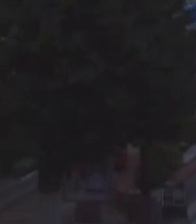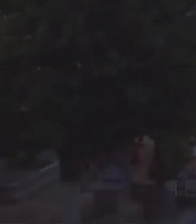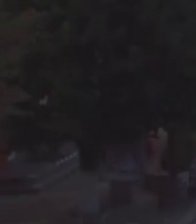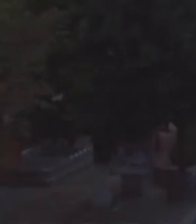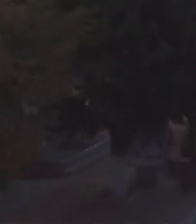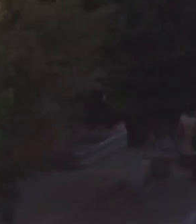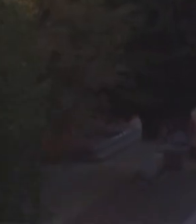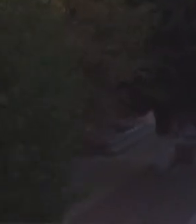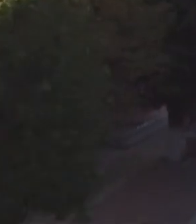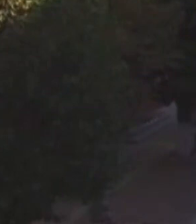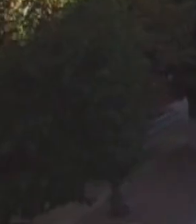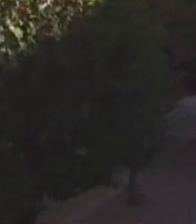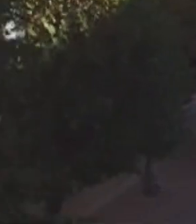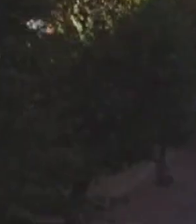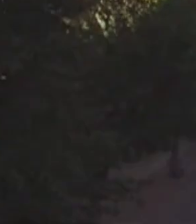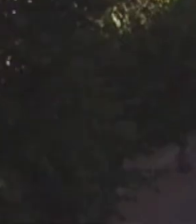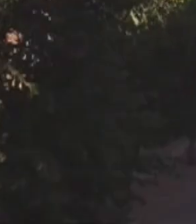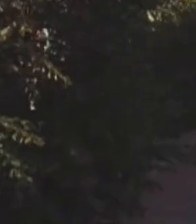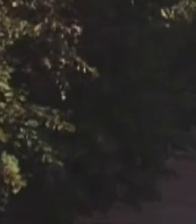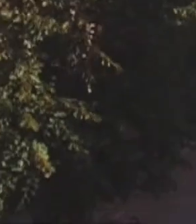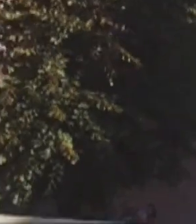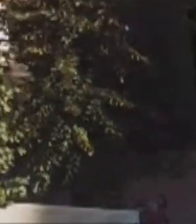Дякую. Дякую.